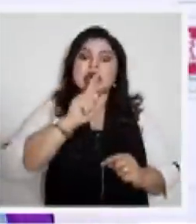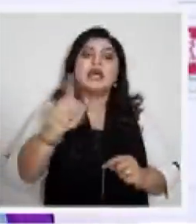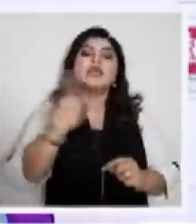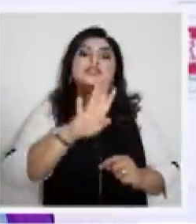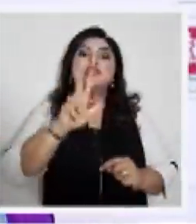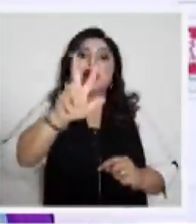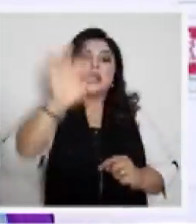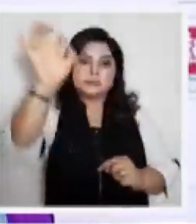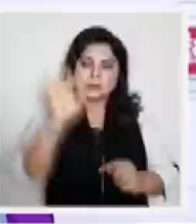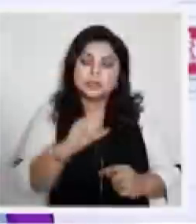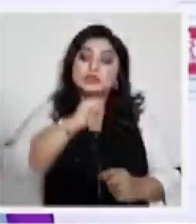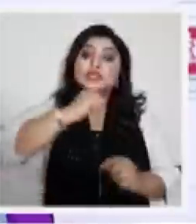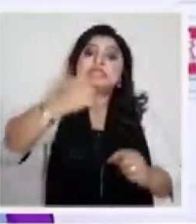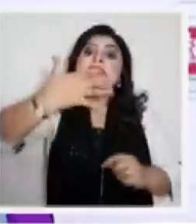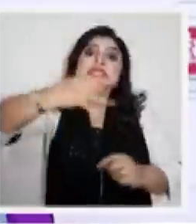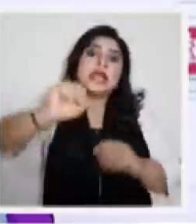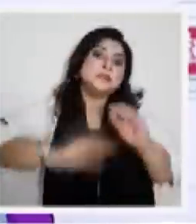41 থেকে 50 14.68%,